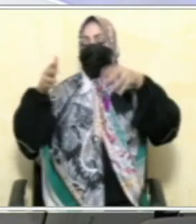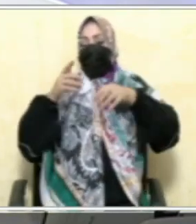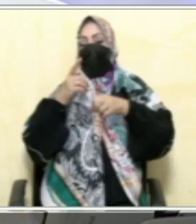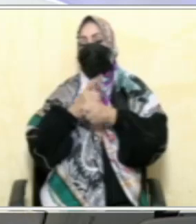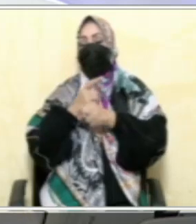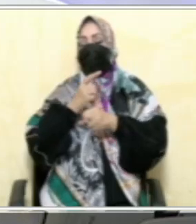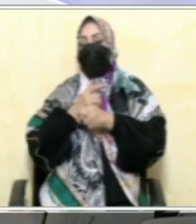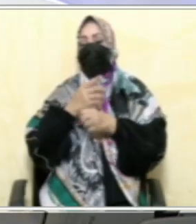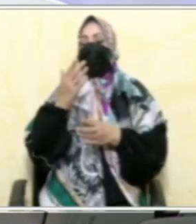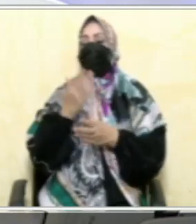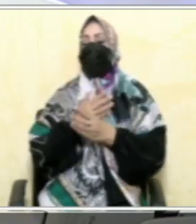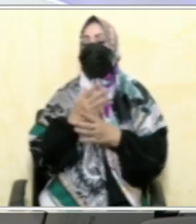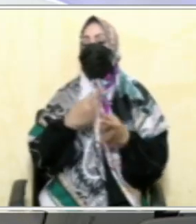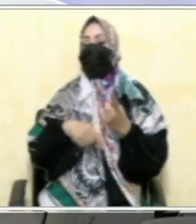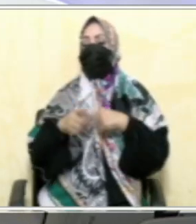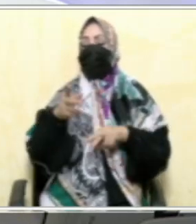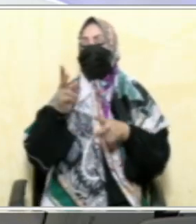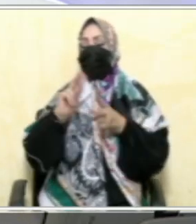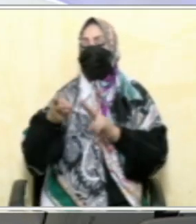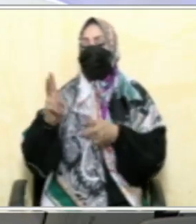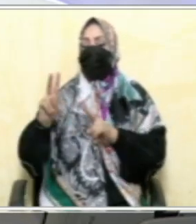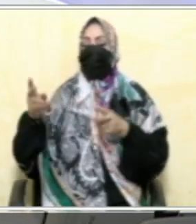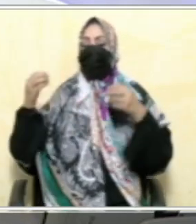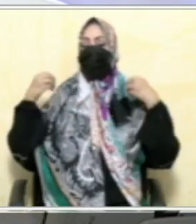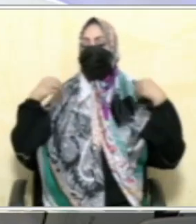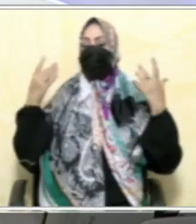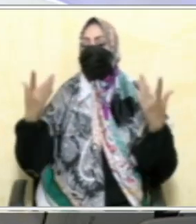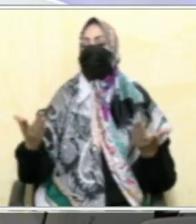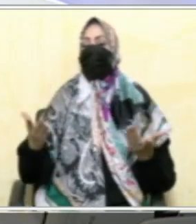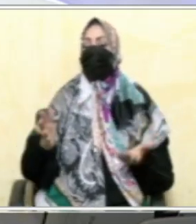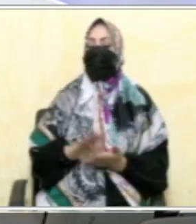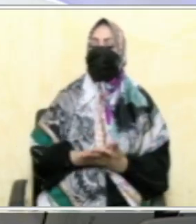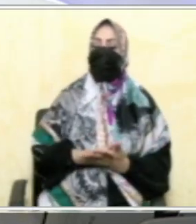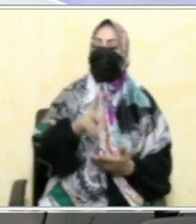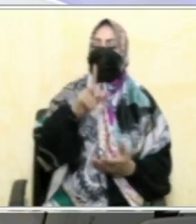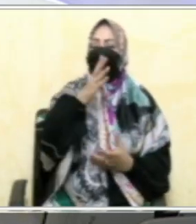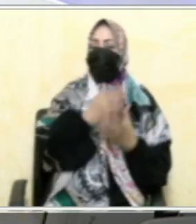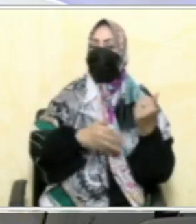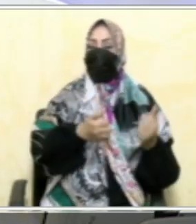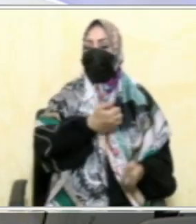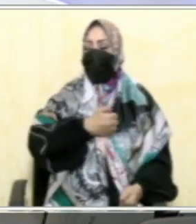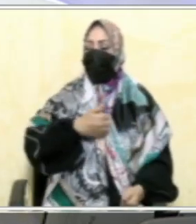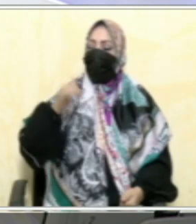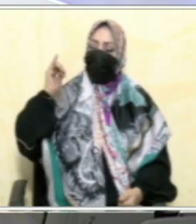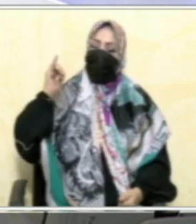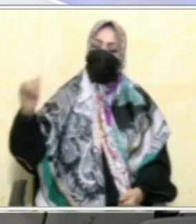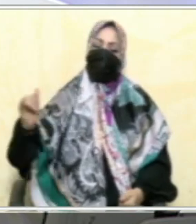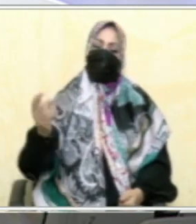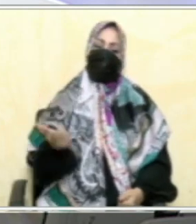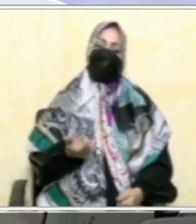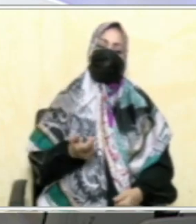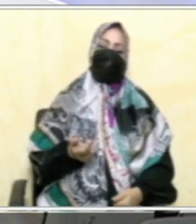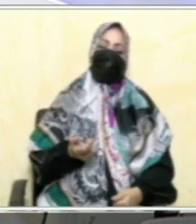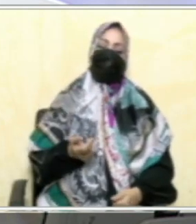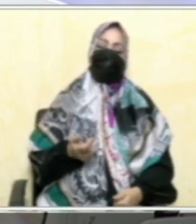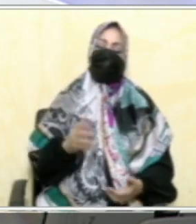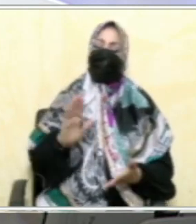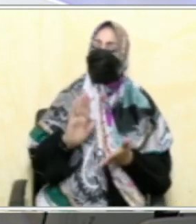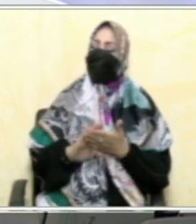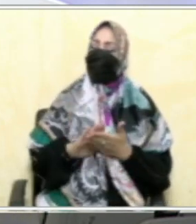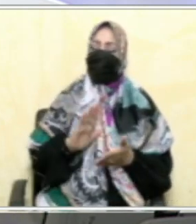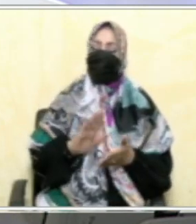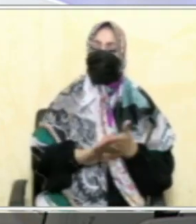عامة يقدم لها أولاد المعلمات دون غيرهم؟ أنا أعلم أن هذا ليس أمرا مضطردا، وليس هذا موجودا عند